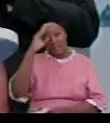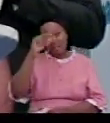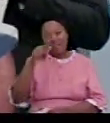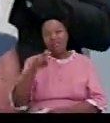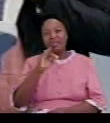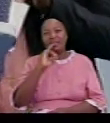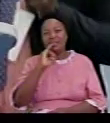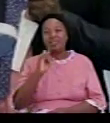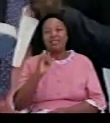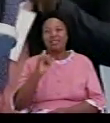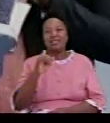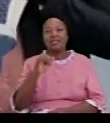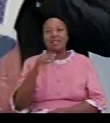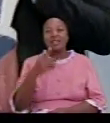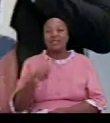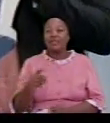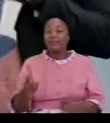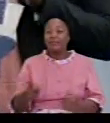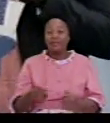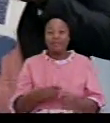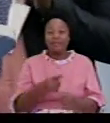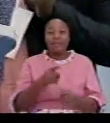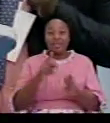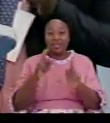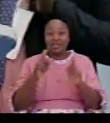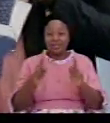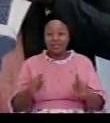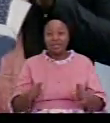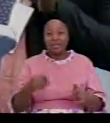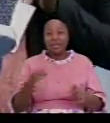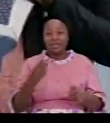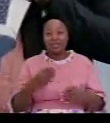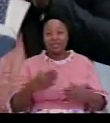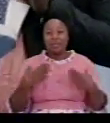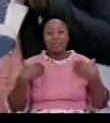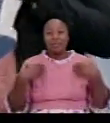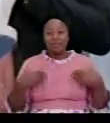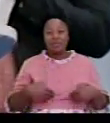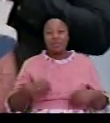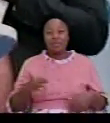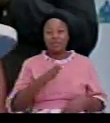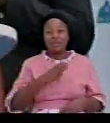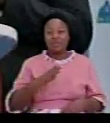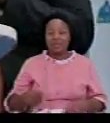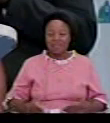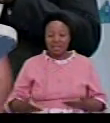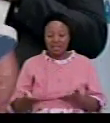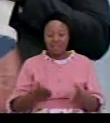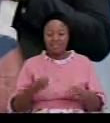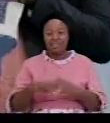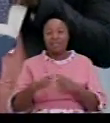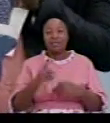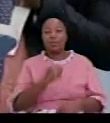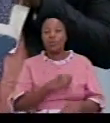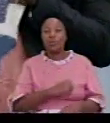the spokesperson of the body of Christ here in Togo.